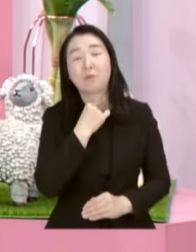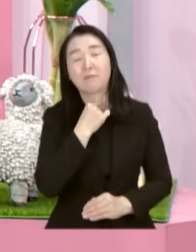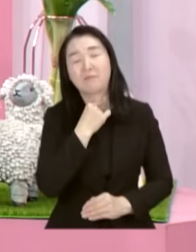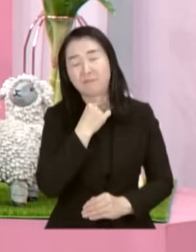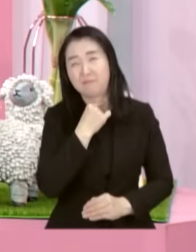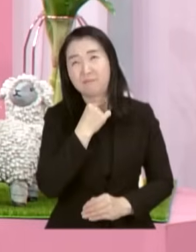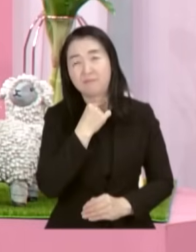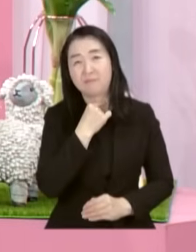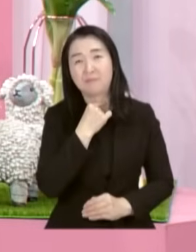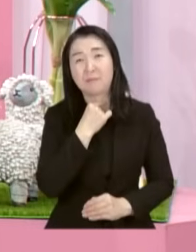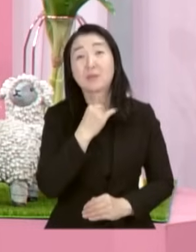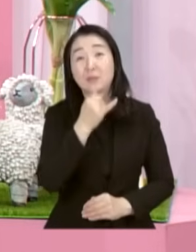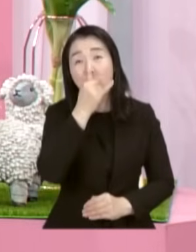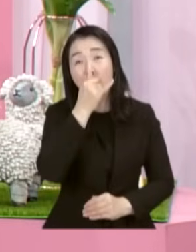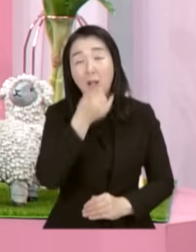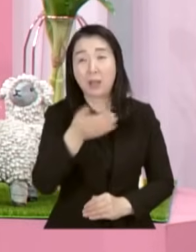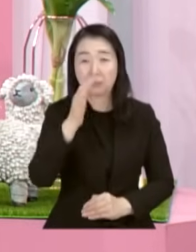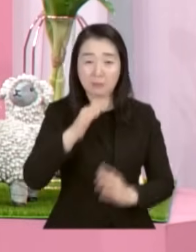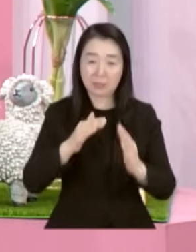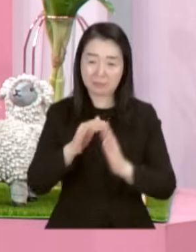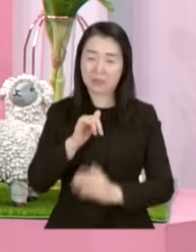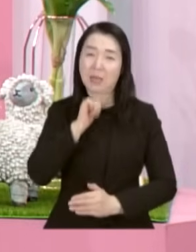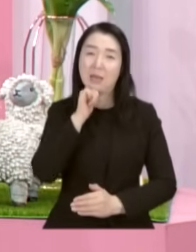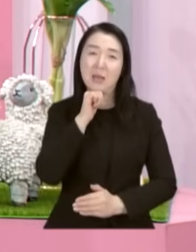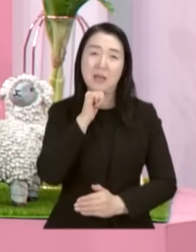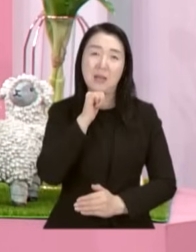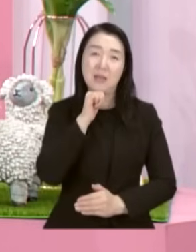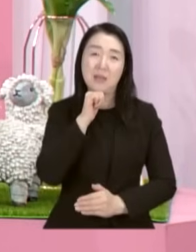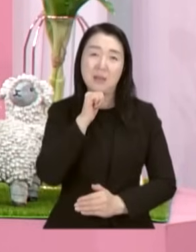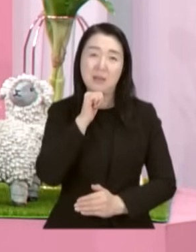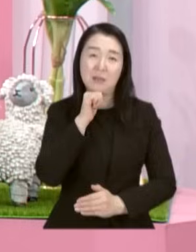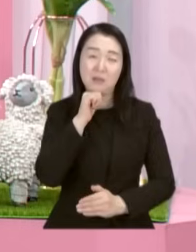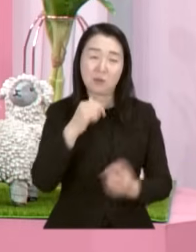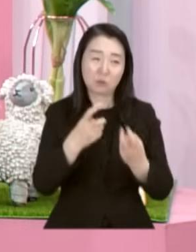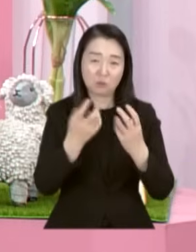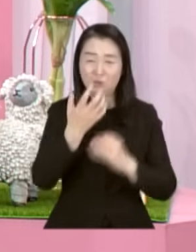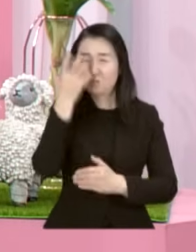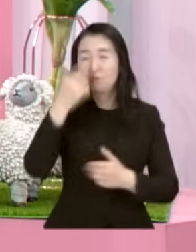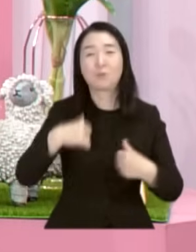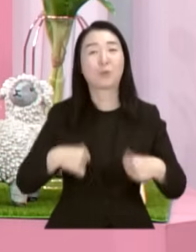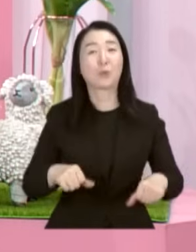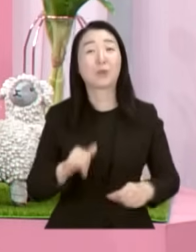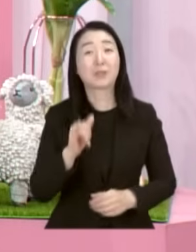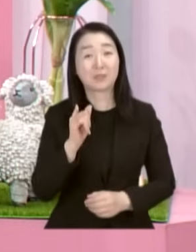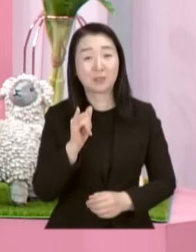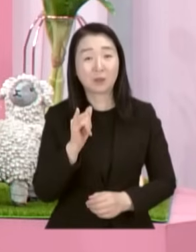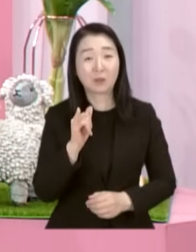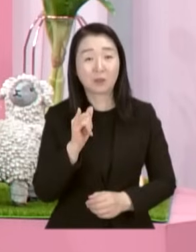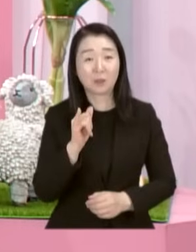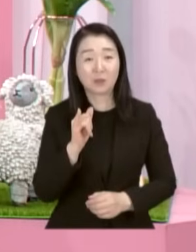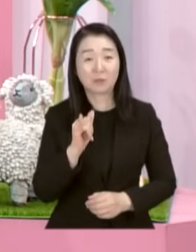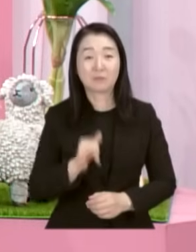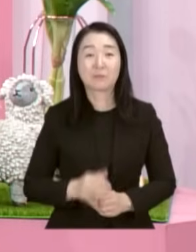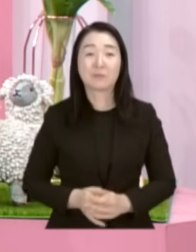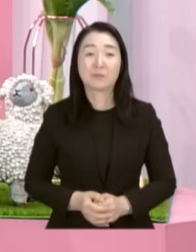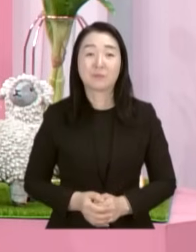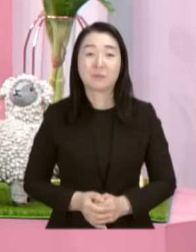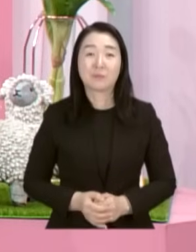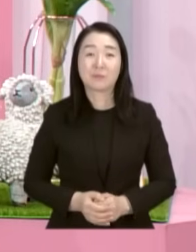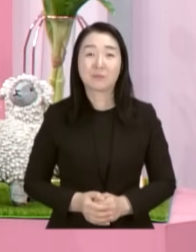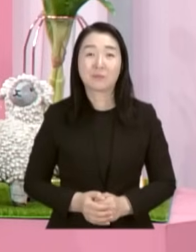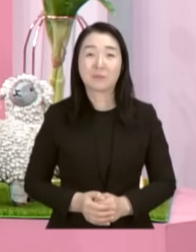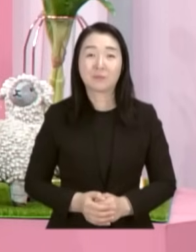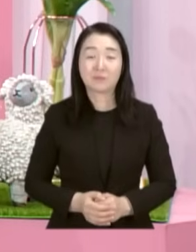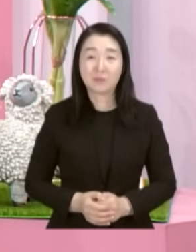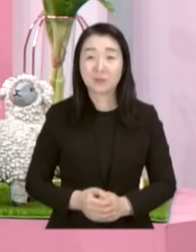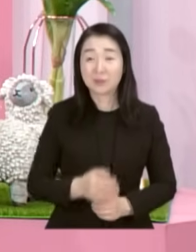공부하고 싶은 게 소원인데 집안 너무나 형편이 어렵고 가난해서 꿈을 포기한 아이들 찾아다녀요 일들이.